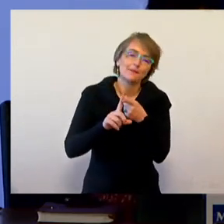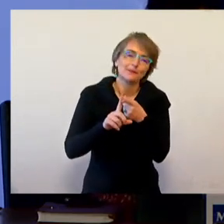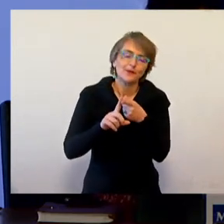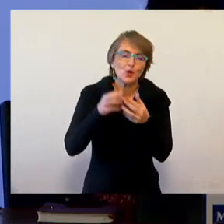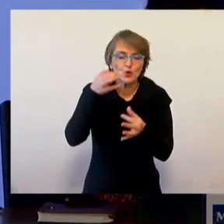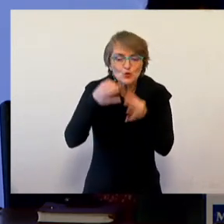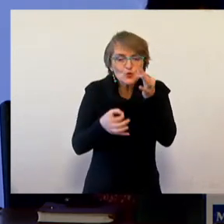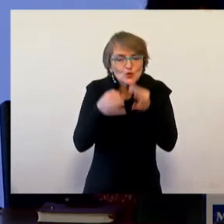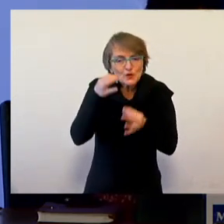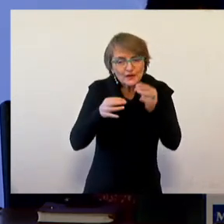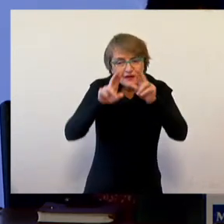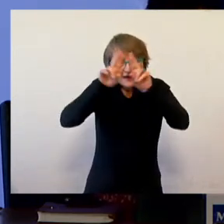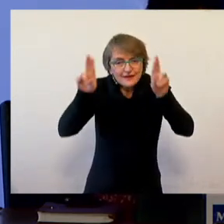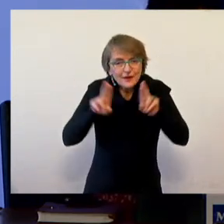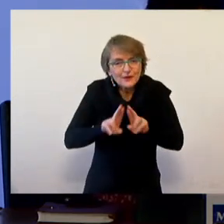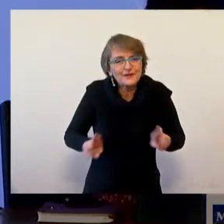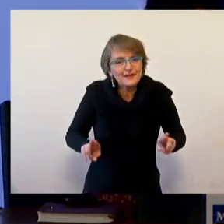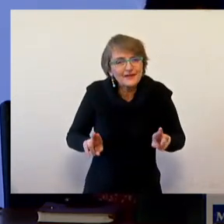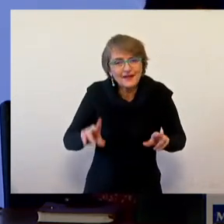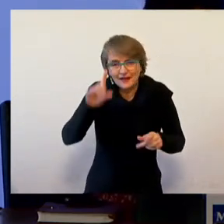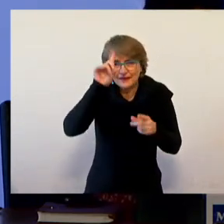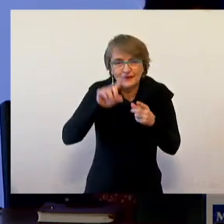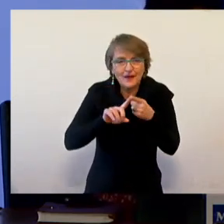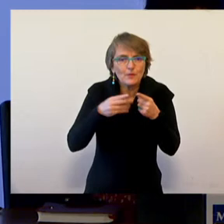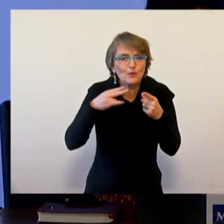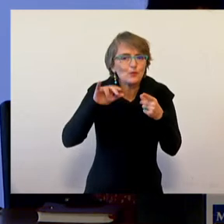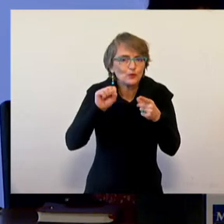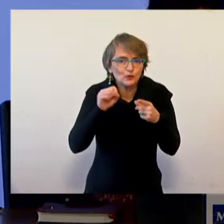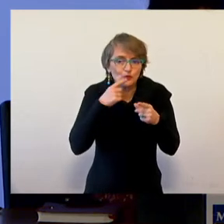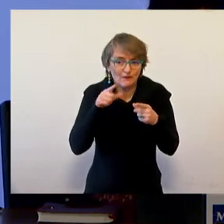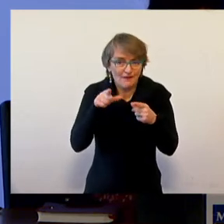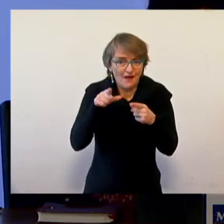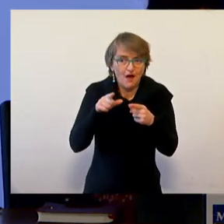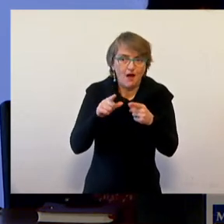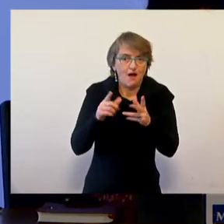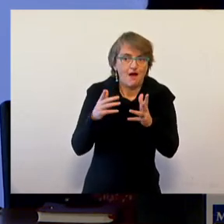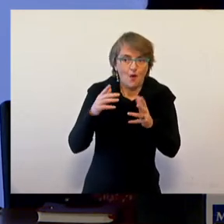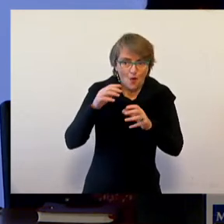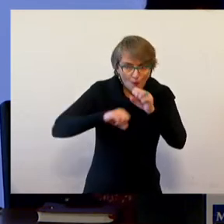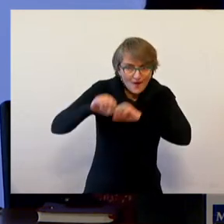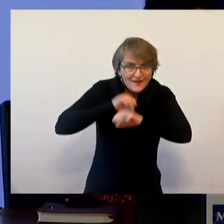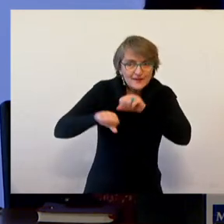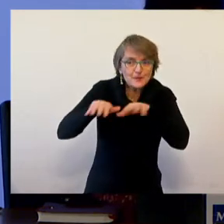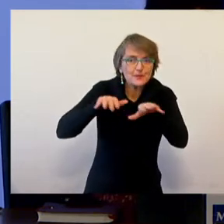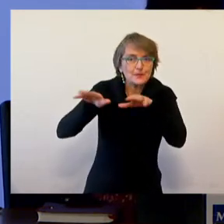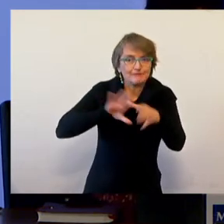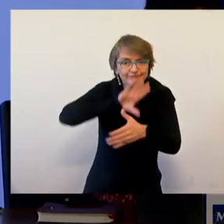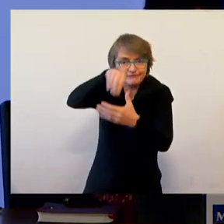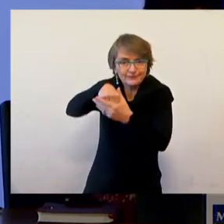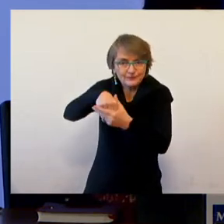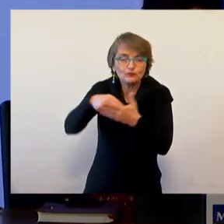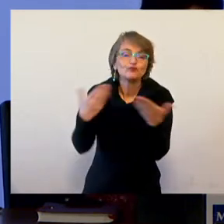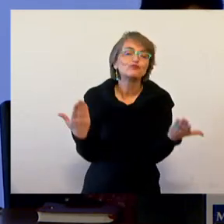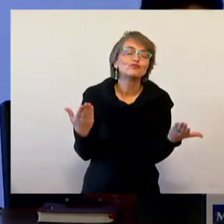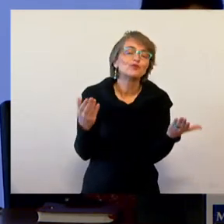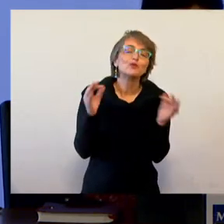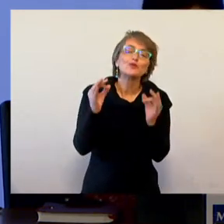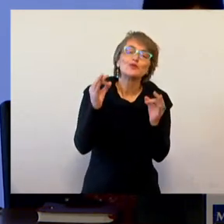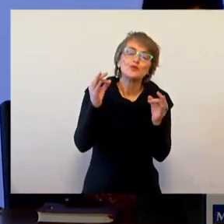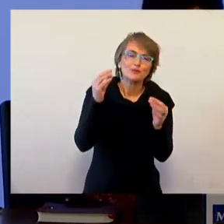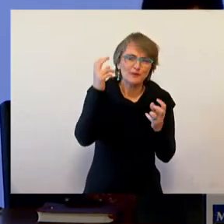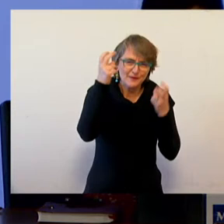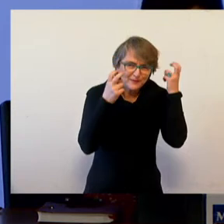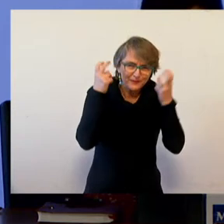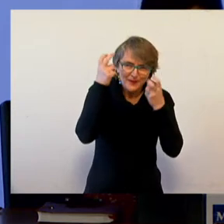accompagner la dynamique de MUSE, et que évidemment le partenariat fort, et je crois Max, tu étais